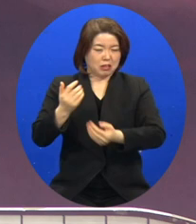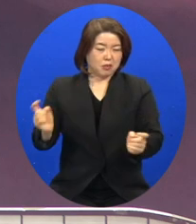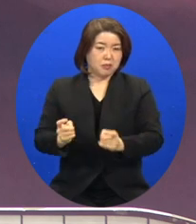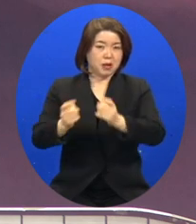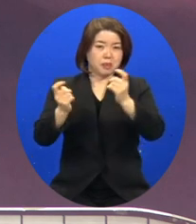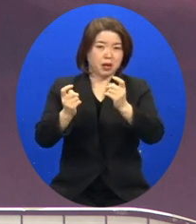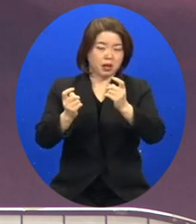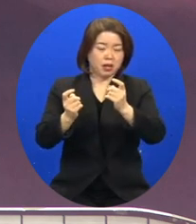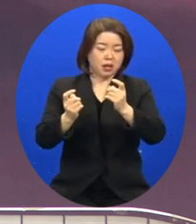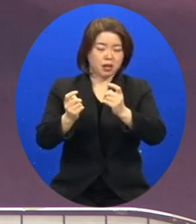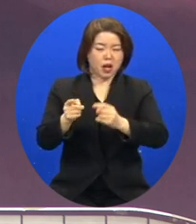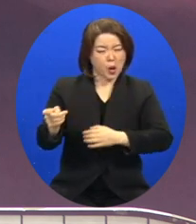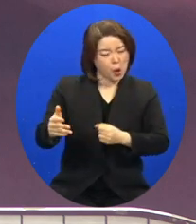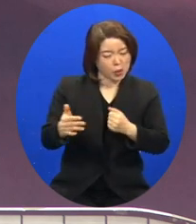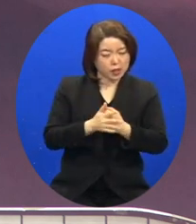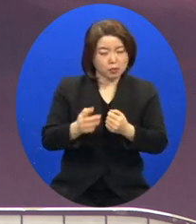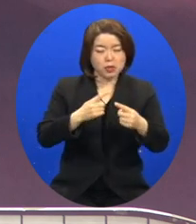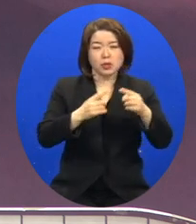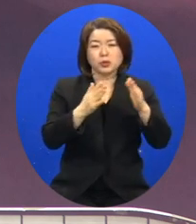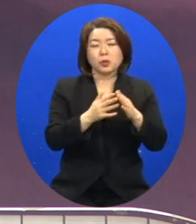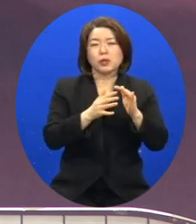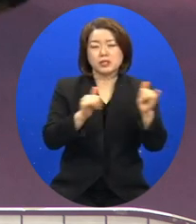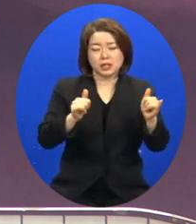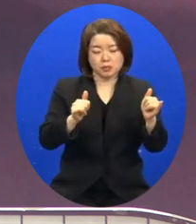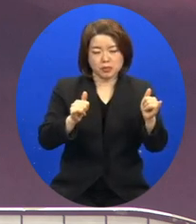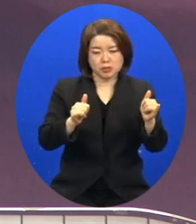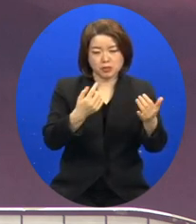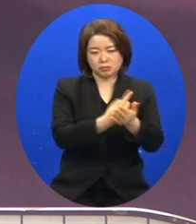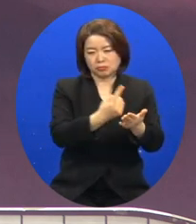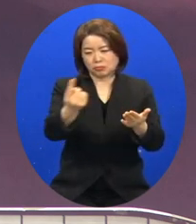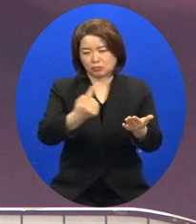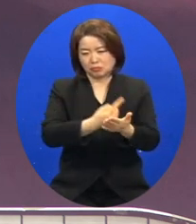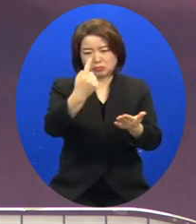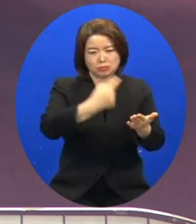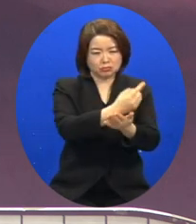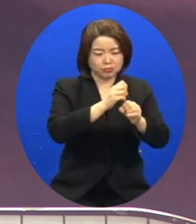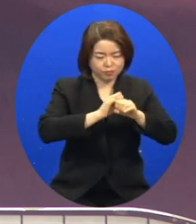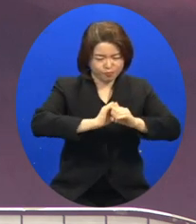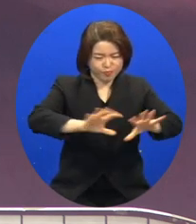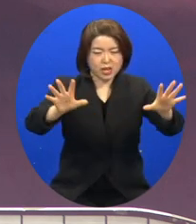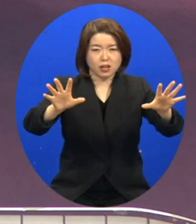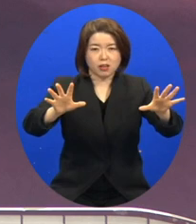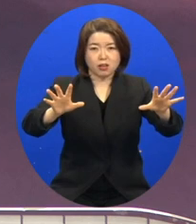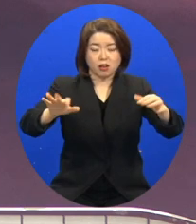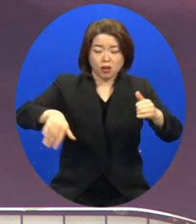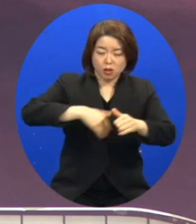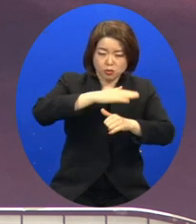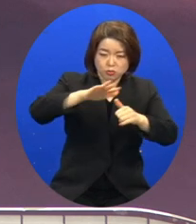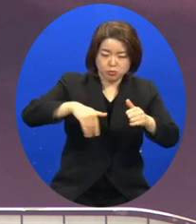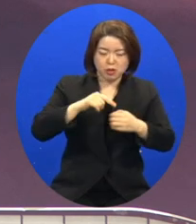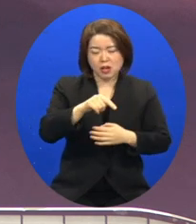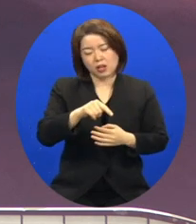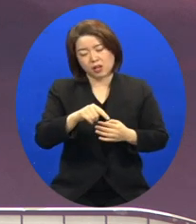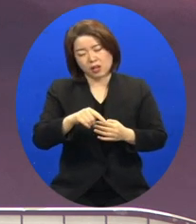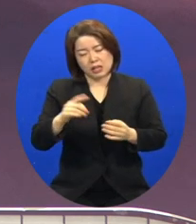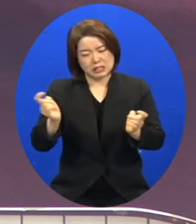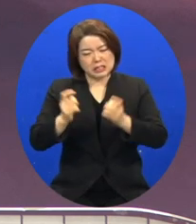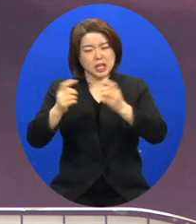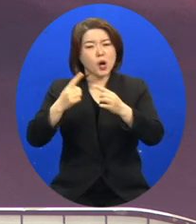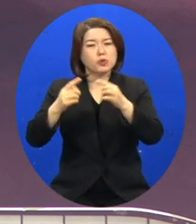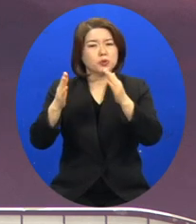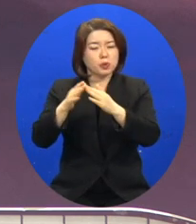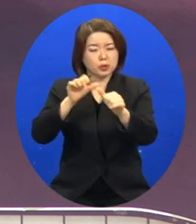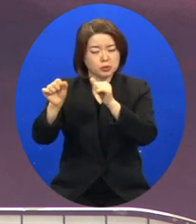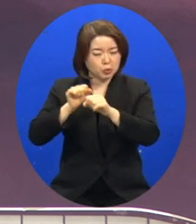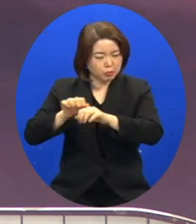거나 다 교회를 떠나 가겠어 것 주변에 싸우는 교회로 아주 대단히 소문이 났 그제서야 어느